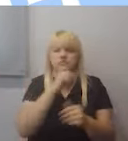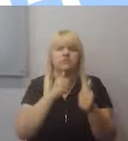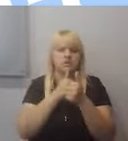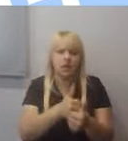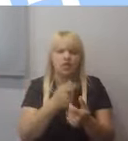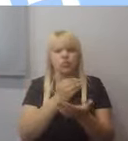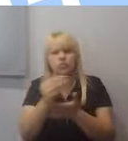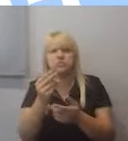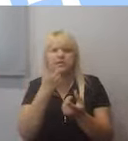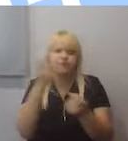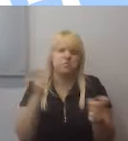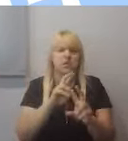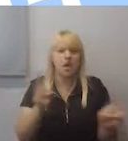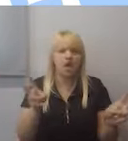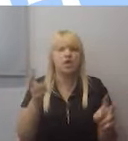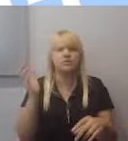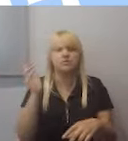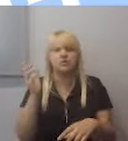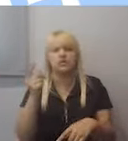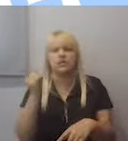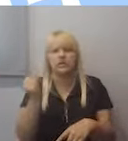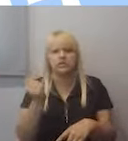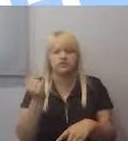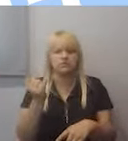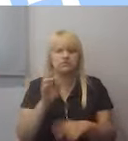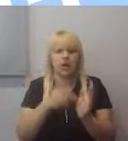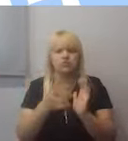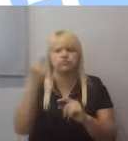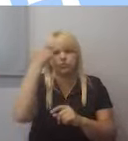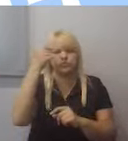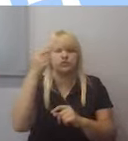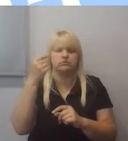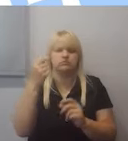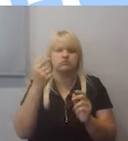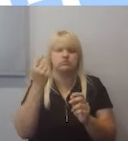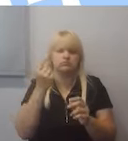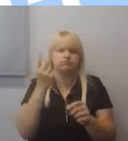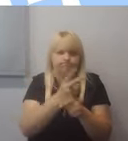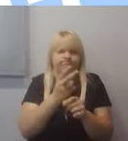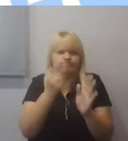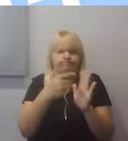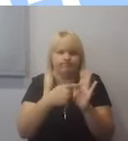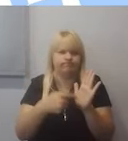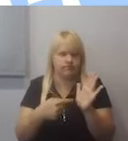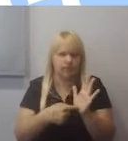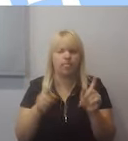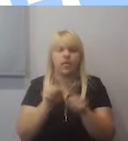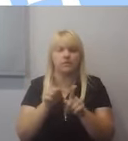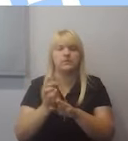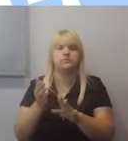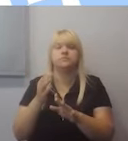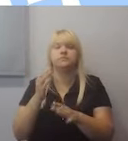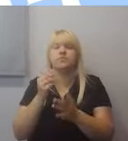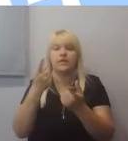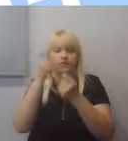paziņojumu ar interesējošiem norādījumiem kā arī pirms izplatī informāciju tālāk noteikti pārliecinies par